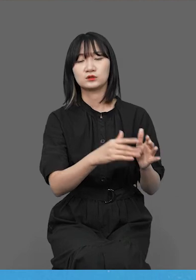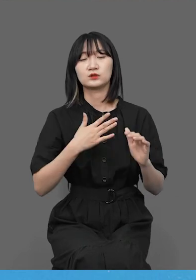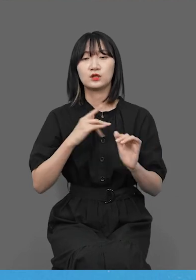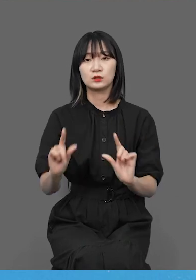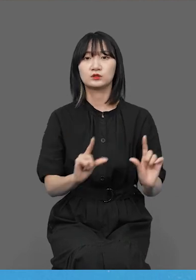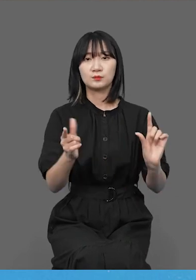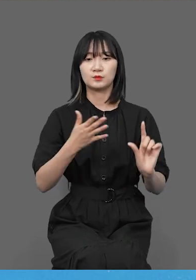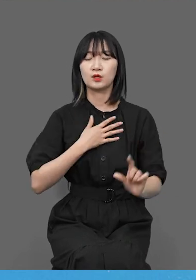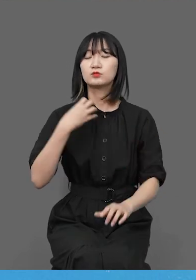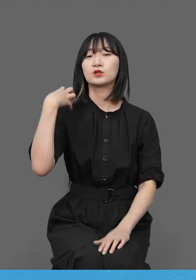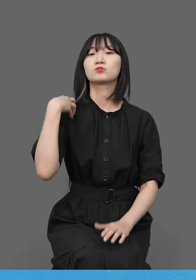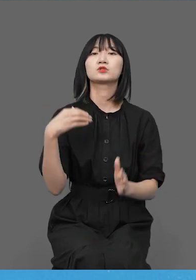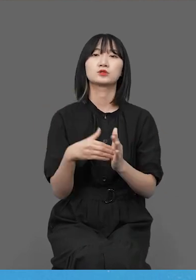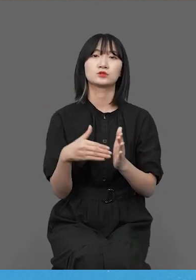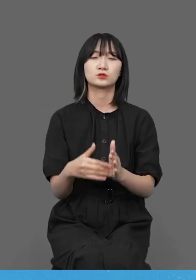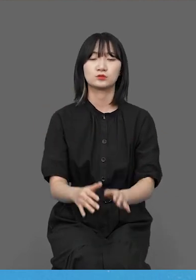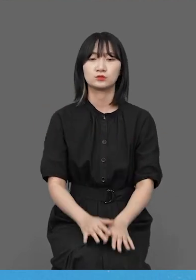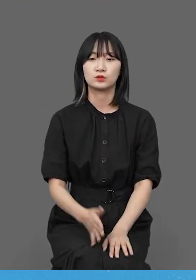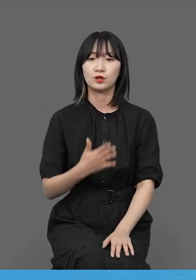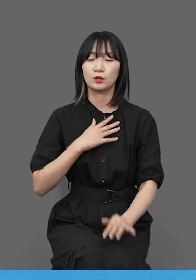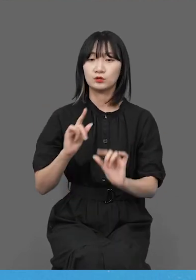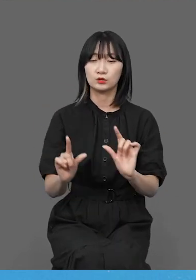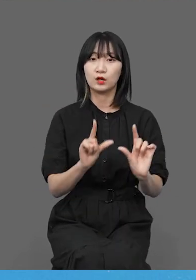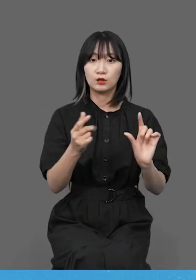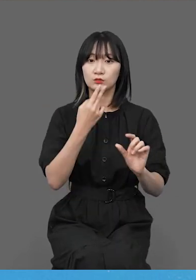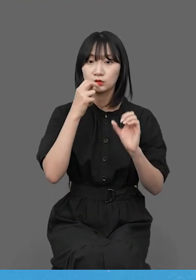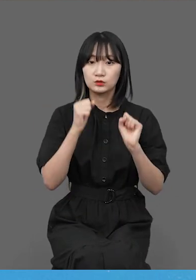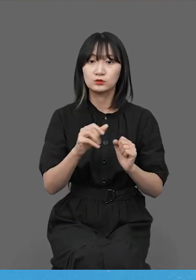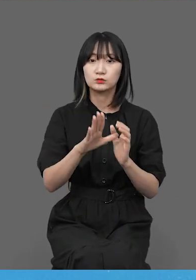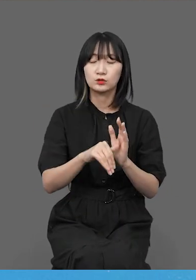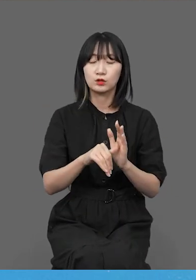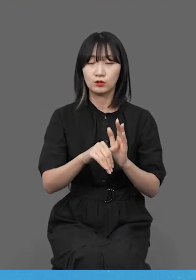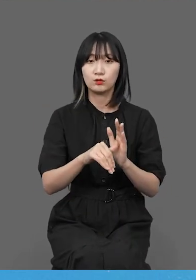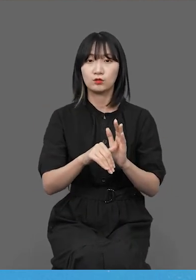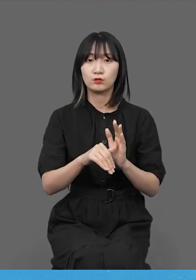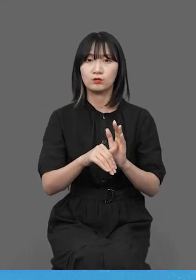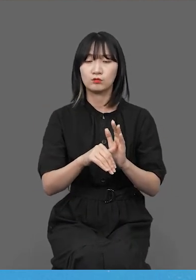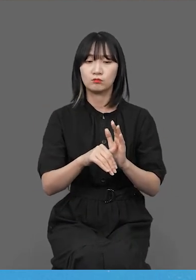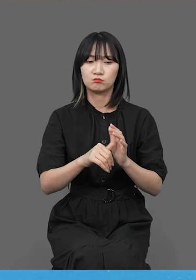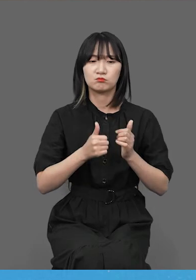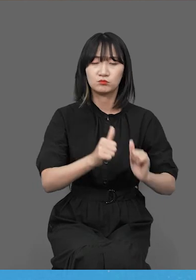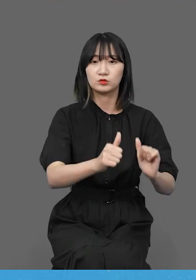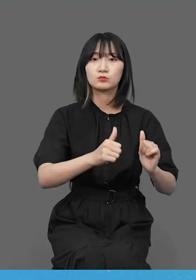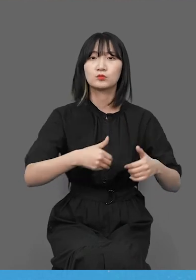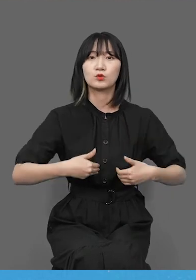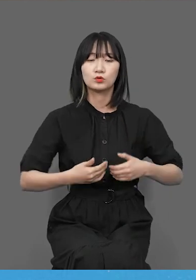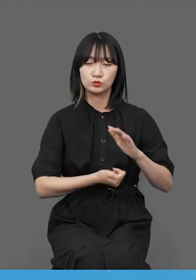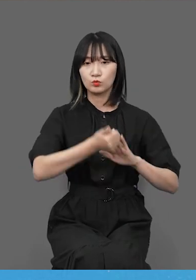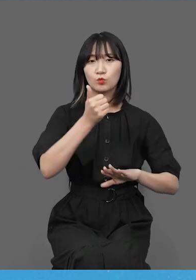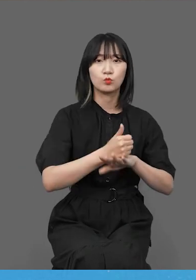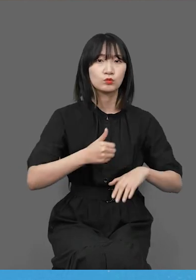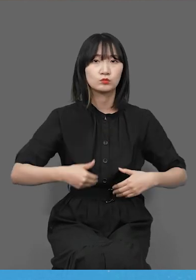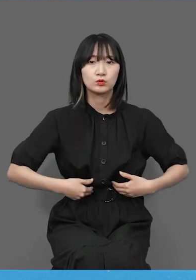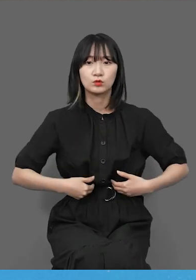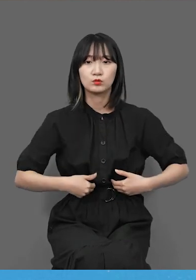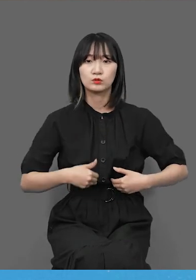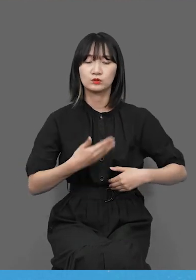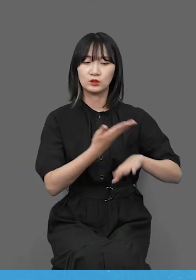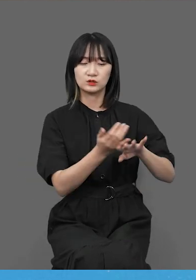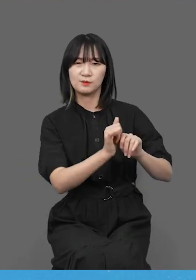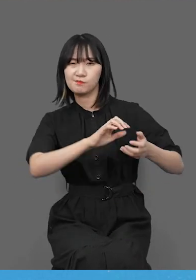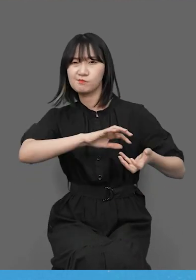인생은 내가 책임져야죠. 내가 살아있을 때 승부를 봐야 됩니다. 그래서 성공해야 되고